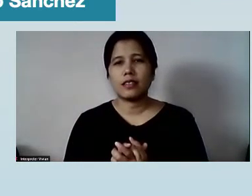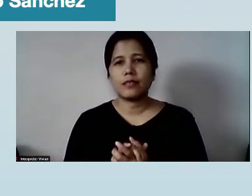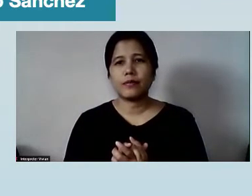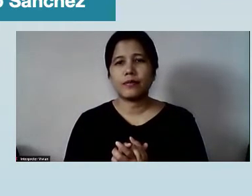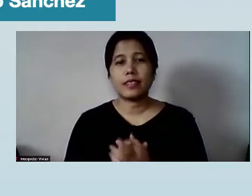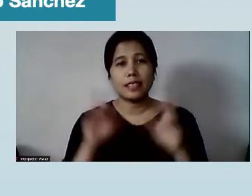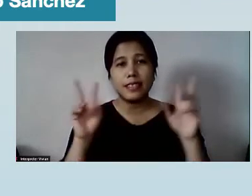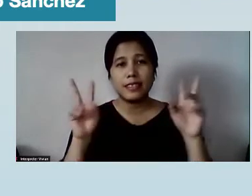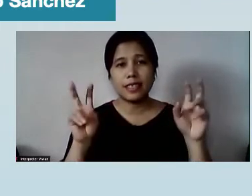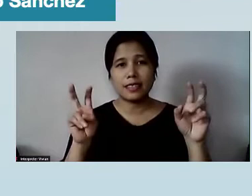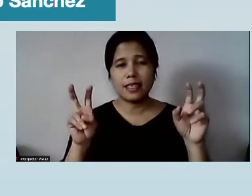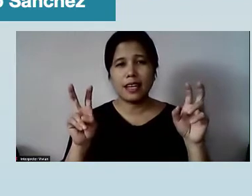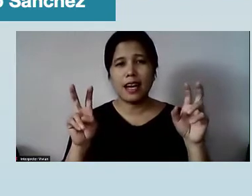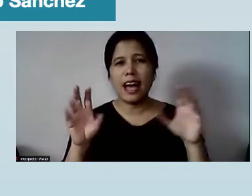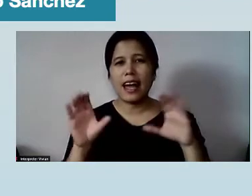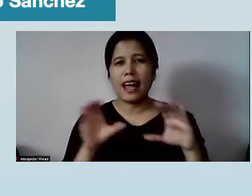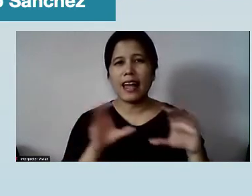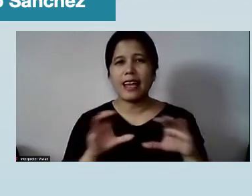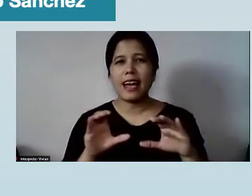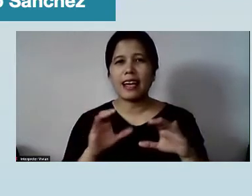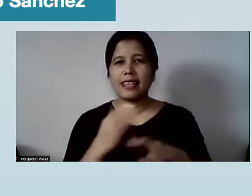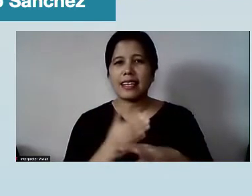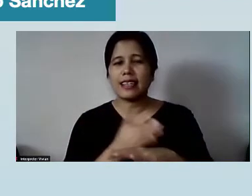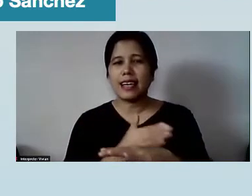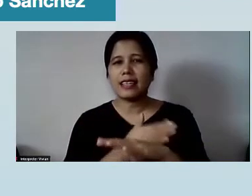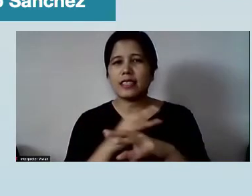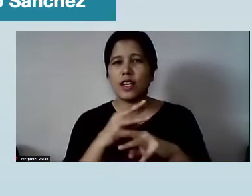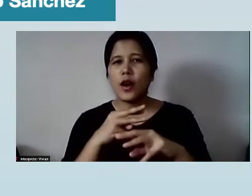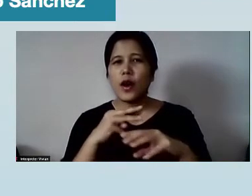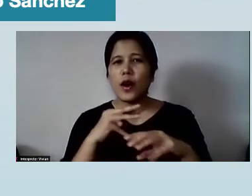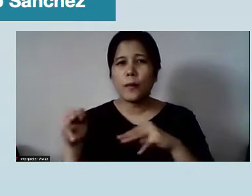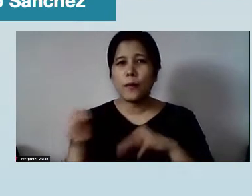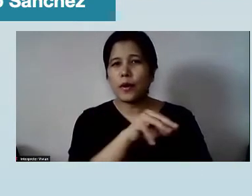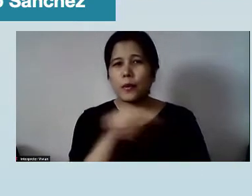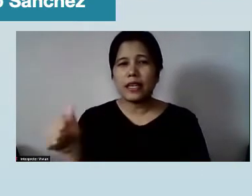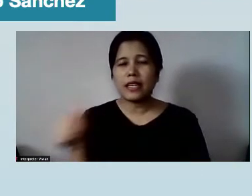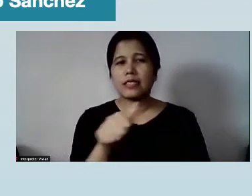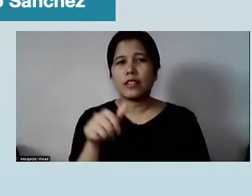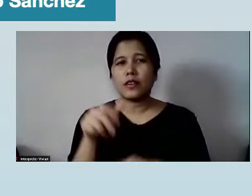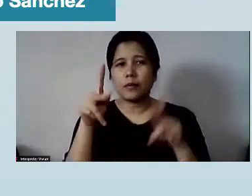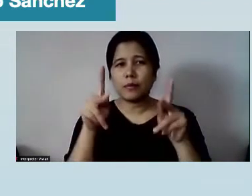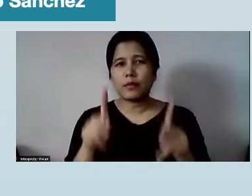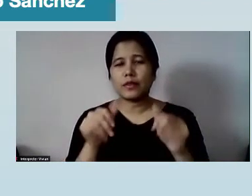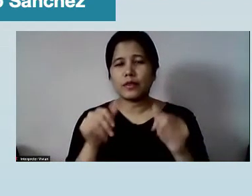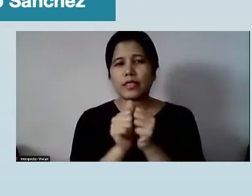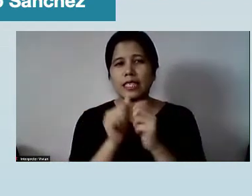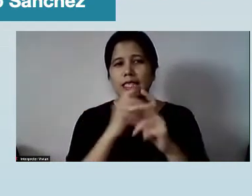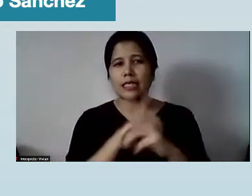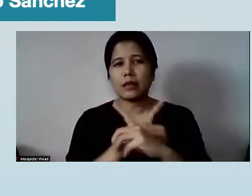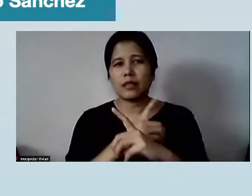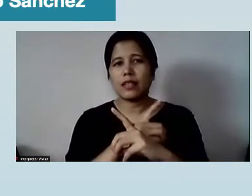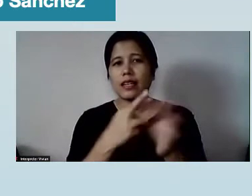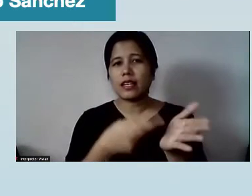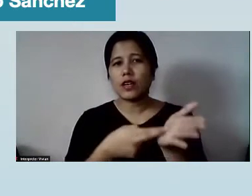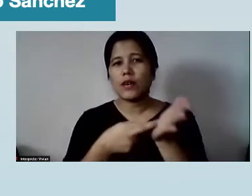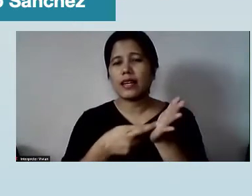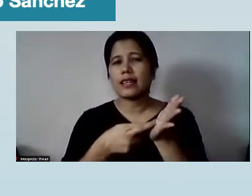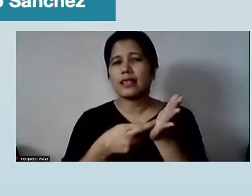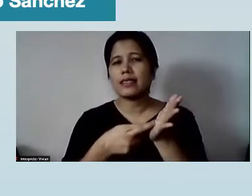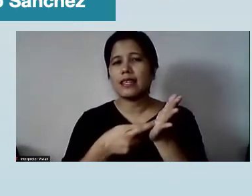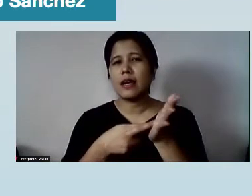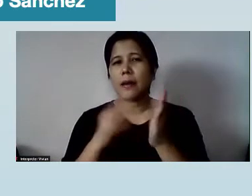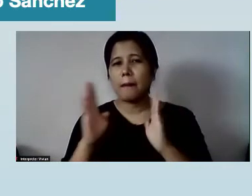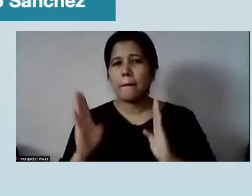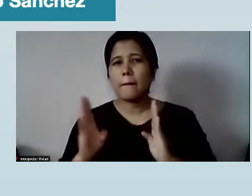Ang title po, an act to enhance the mobility of persons with disabilities by requiring certain